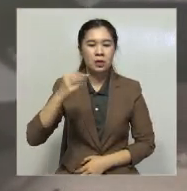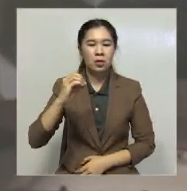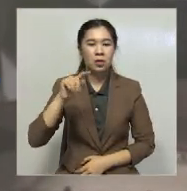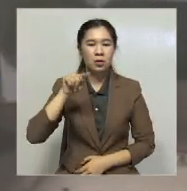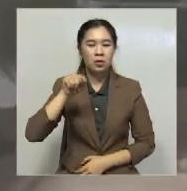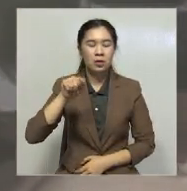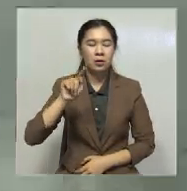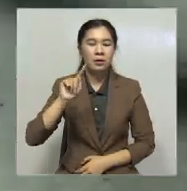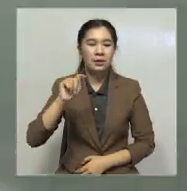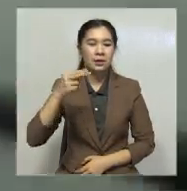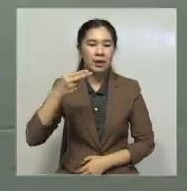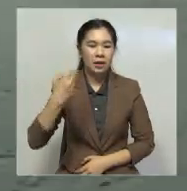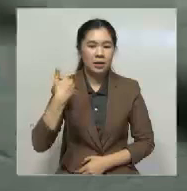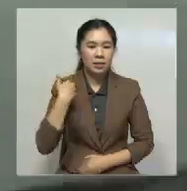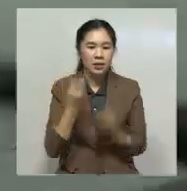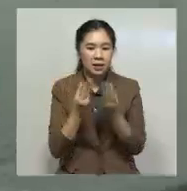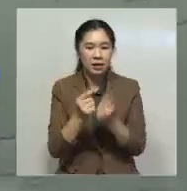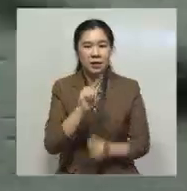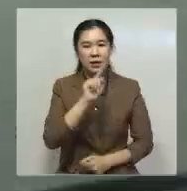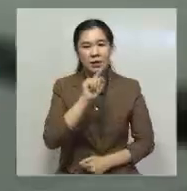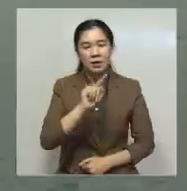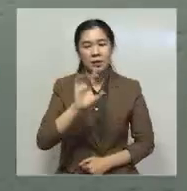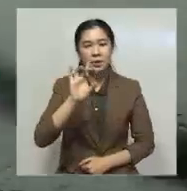www.tmd.go.th หรือว่าสายด่วนพยากรณ์อากาศนั้น